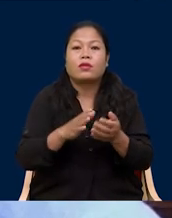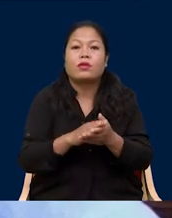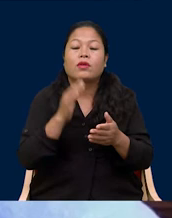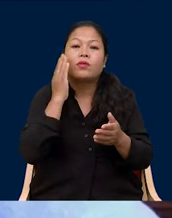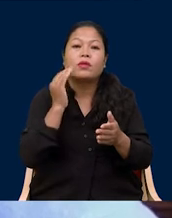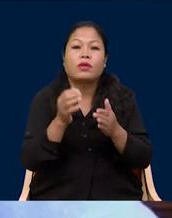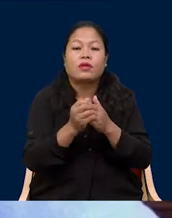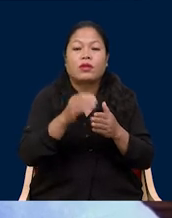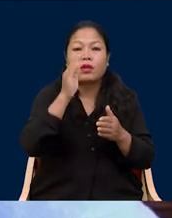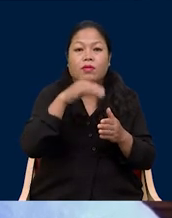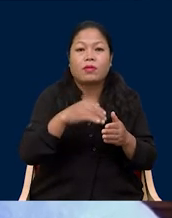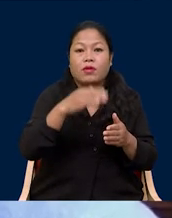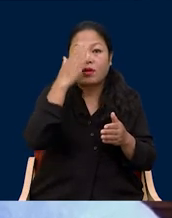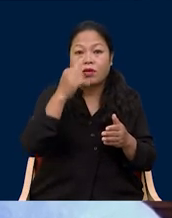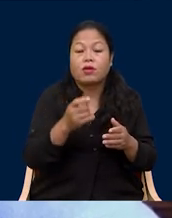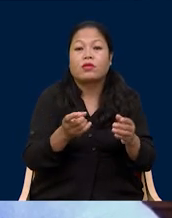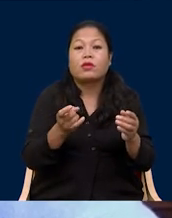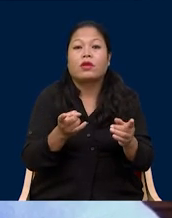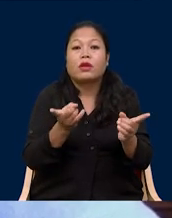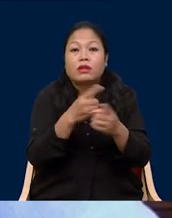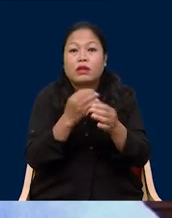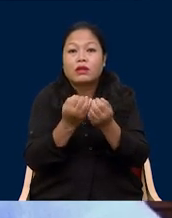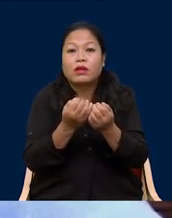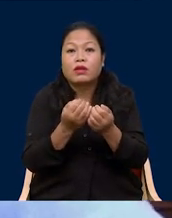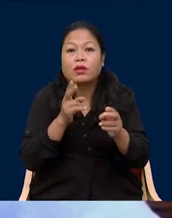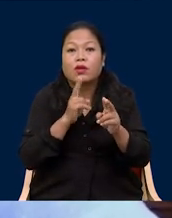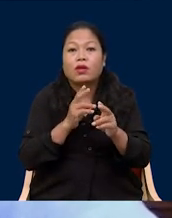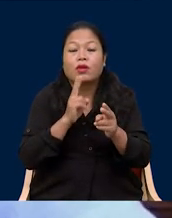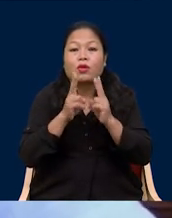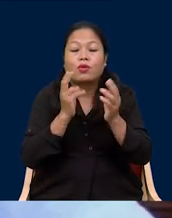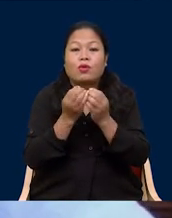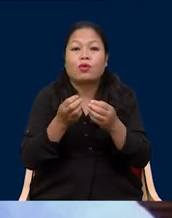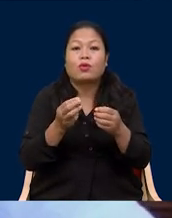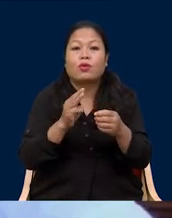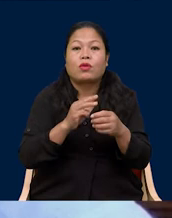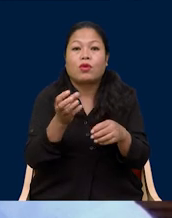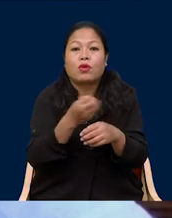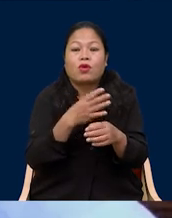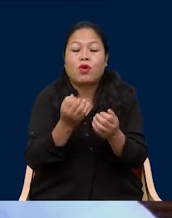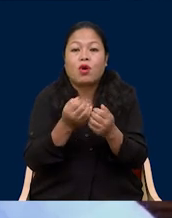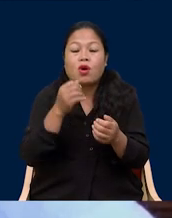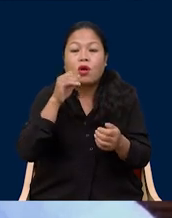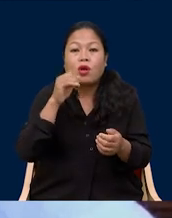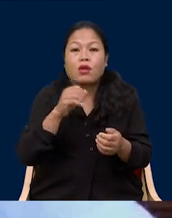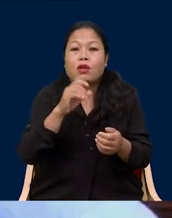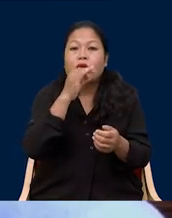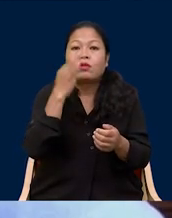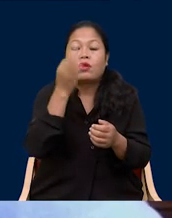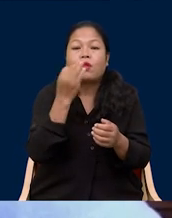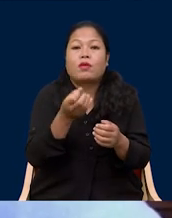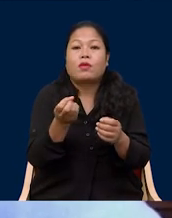पनि देखिन्छ कि महिलाको नेतृत्व आउनु बित्तिकै त्यसलाई कसरी ट्रान्सफर गर्ने, चेन्ज गर्ने होइन भन्ने कुराहरू चाहिँ अवसर नदिने नै हामी देख्छौँ।